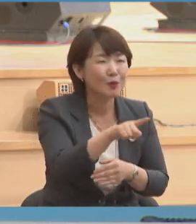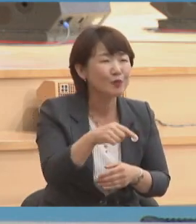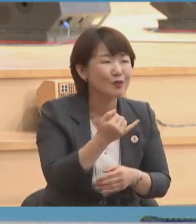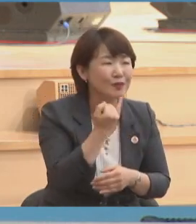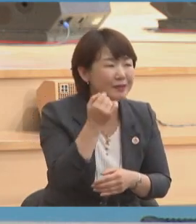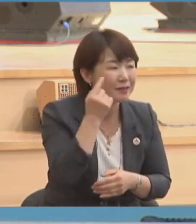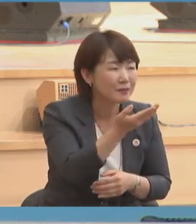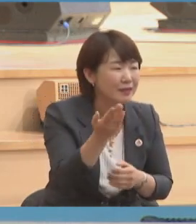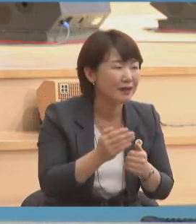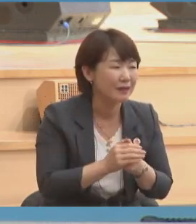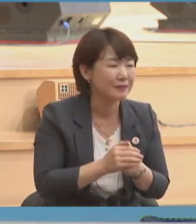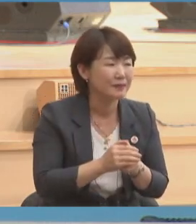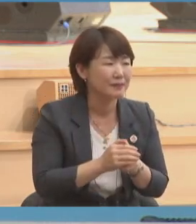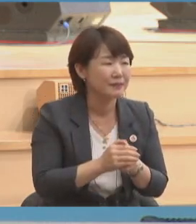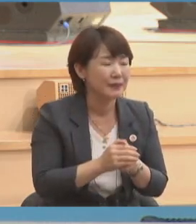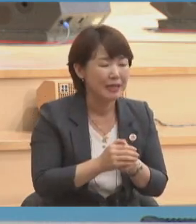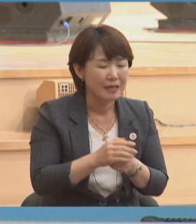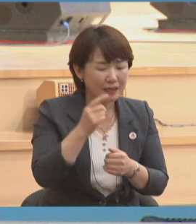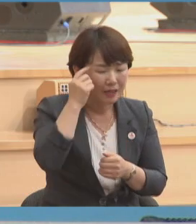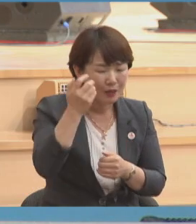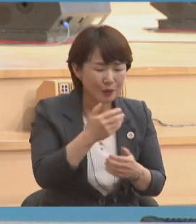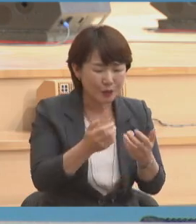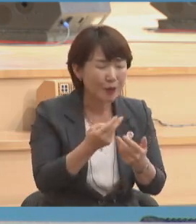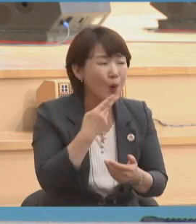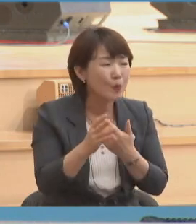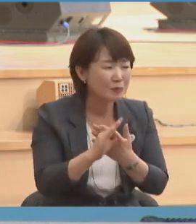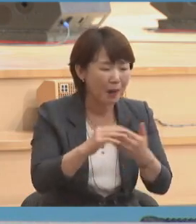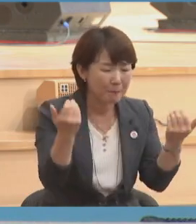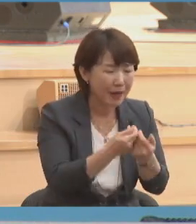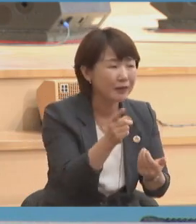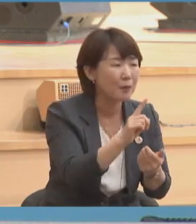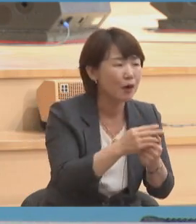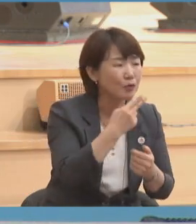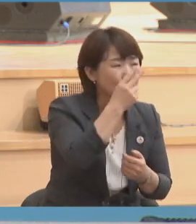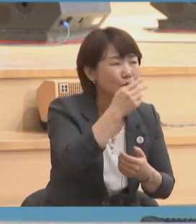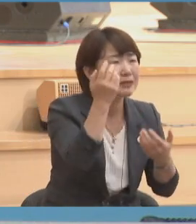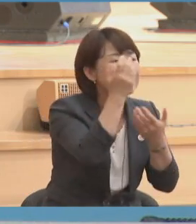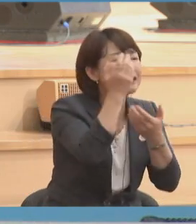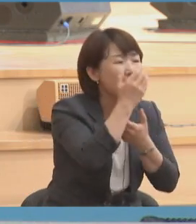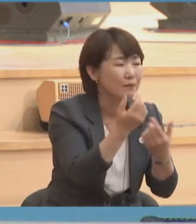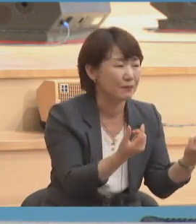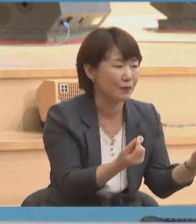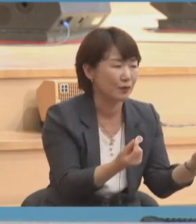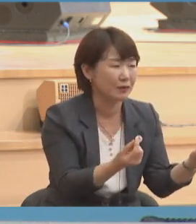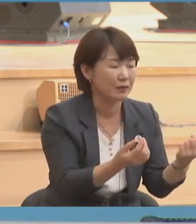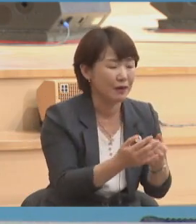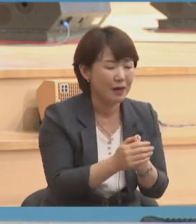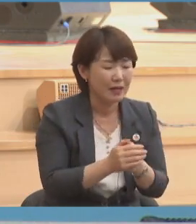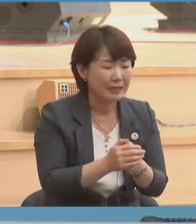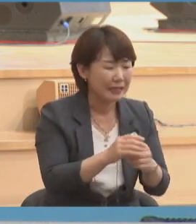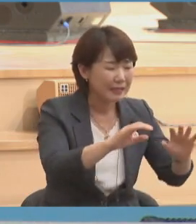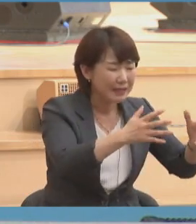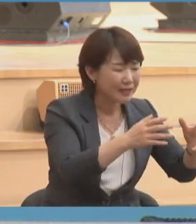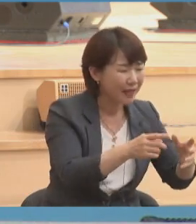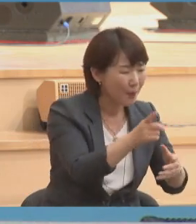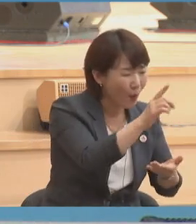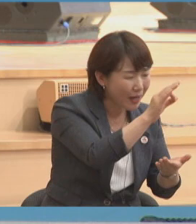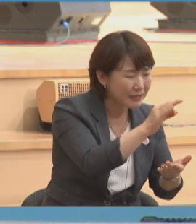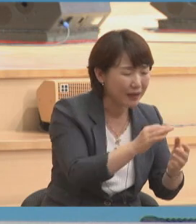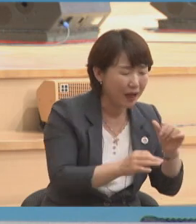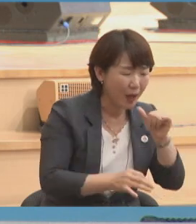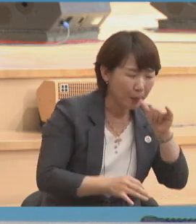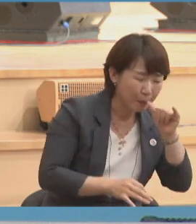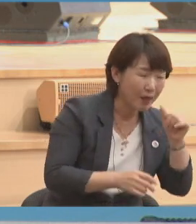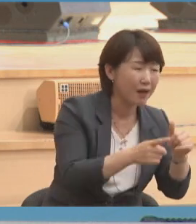성령 충만하지 않으면 그 반대가 뭐라고요? 술 취함, 세상의 가치관에 쩌들어 사는